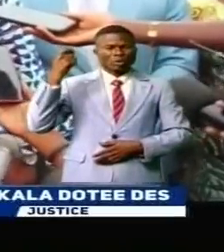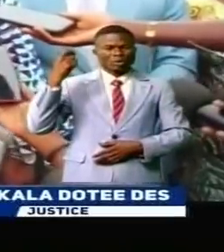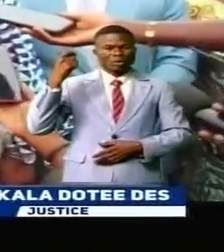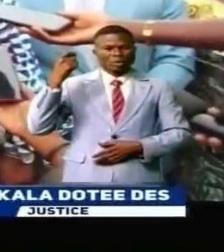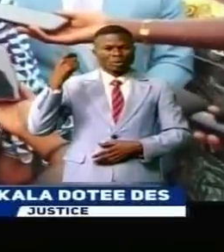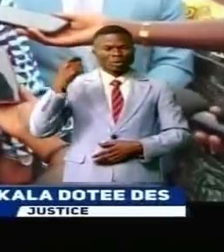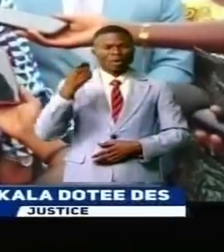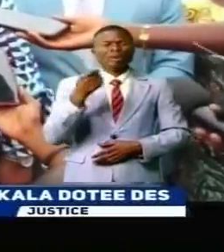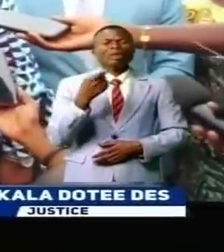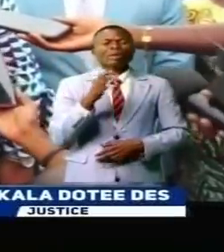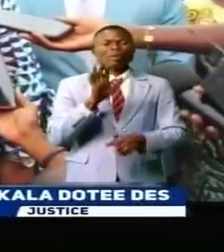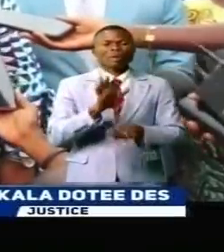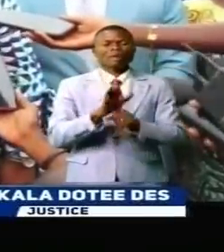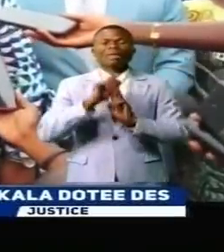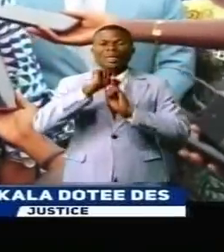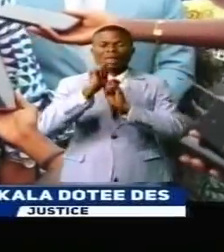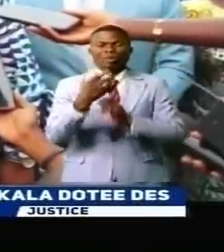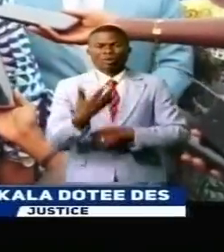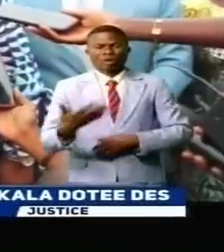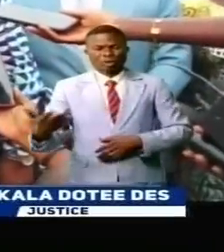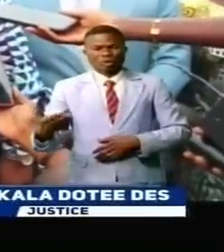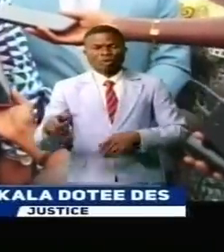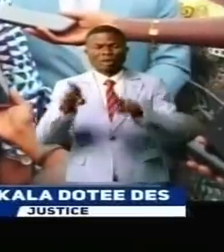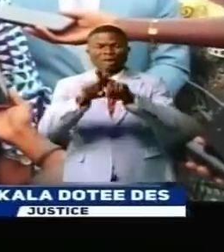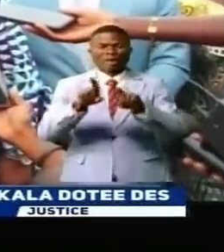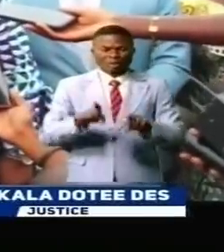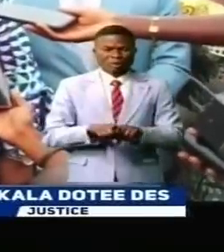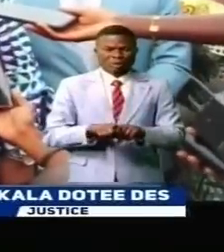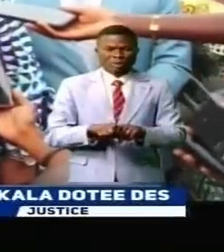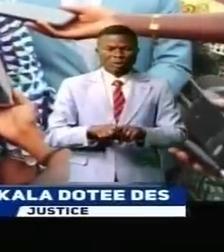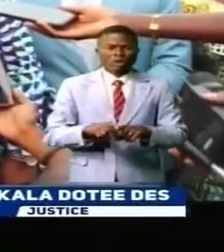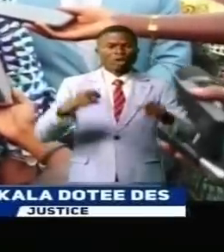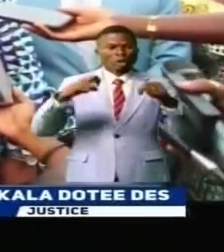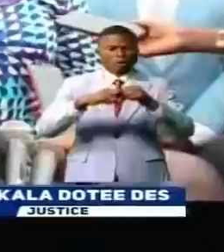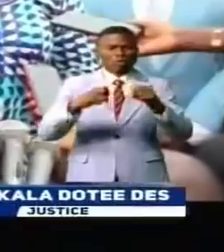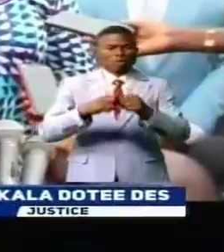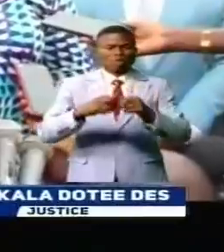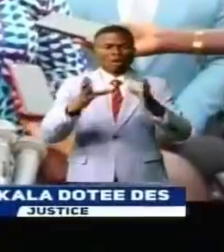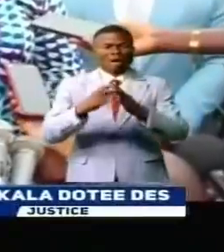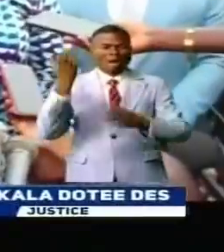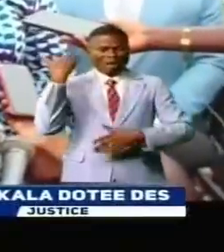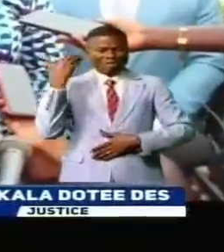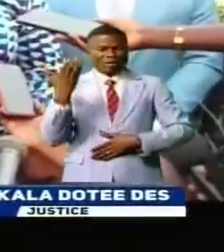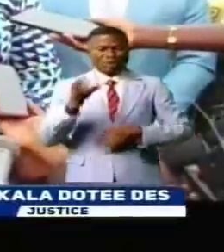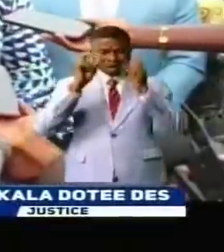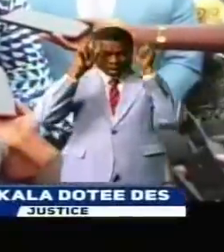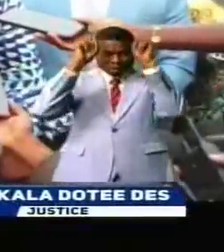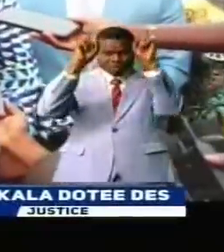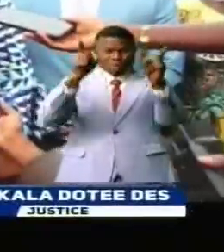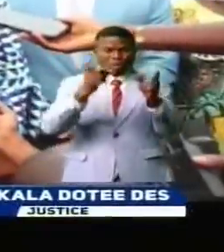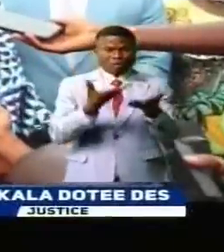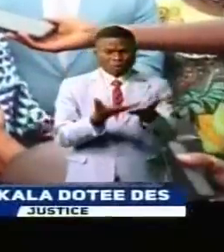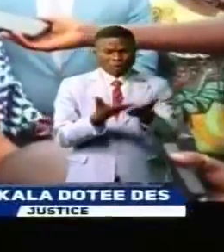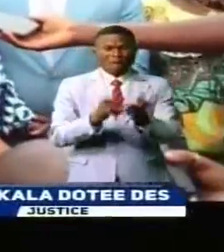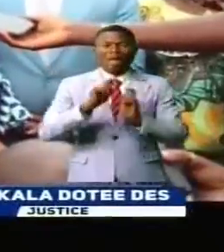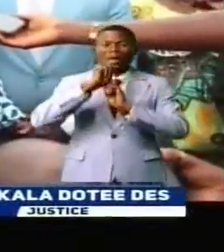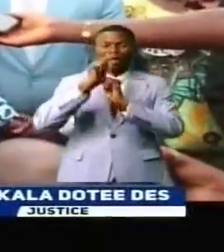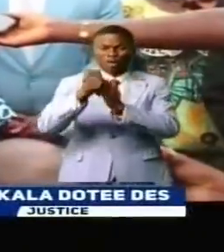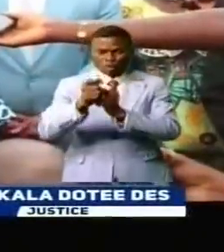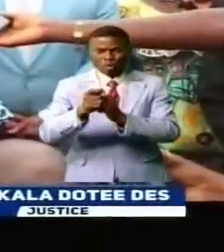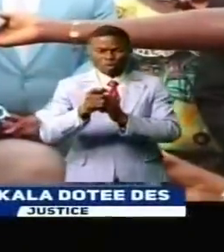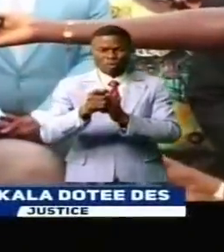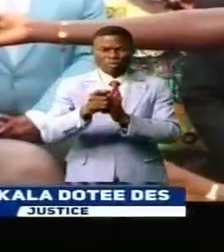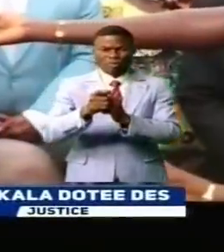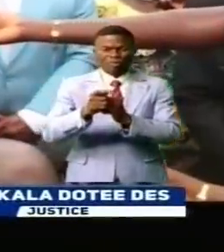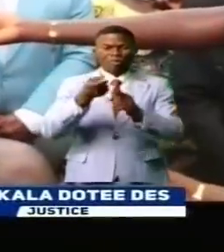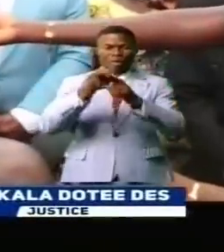de l'eau et l'électricité. Ce bus, c'est un don